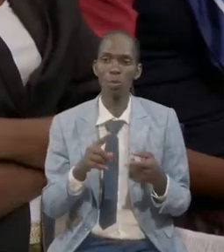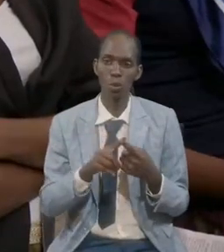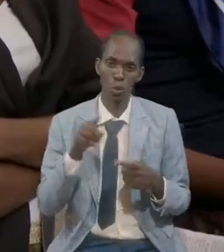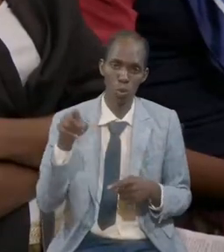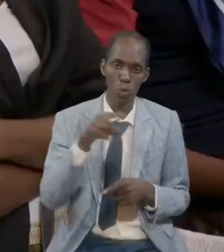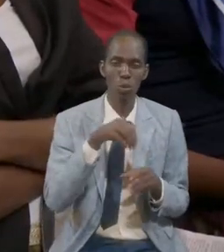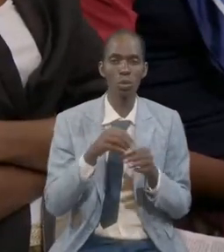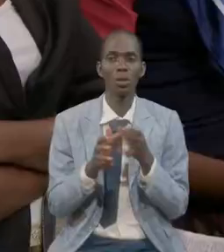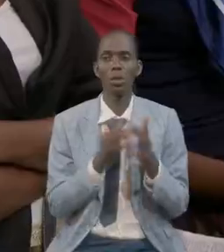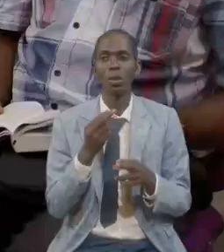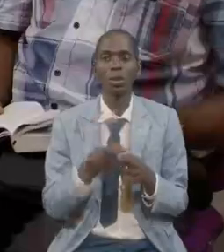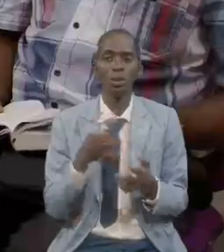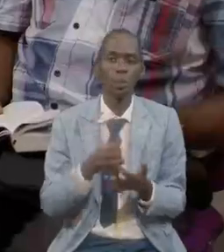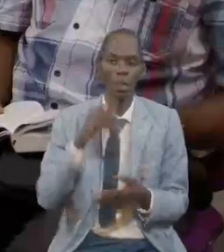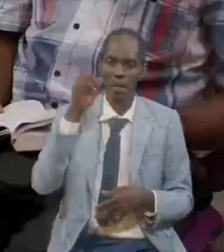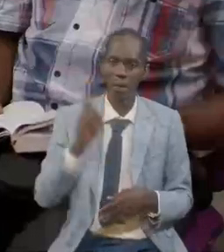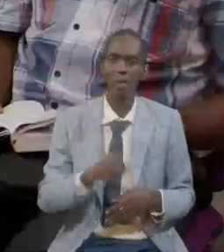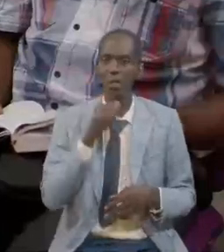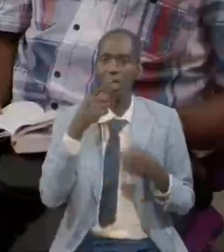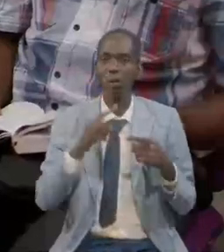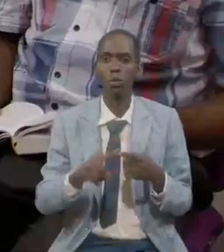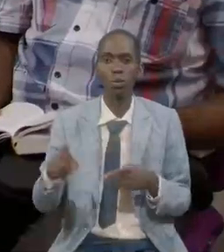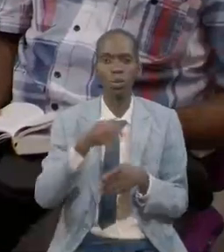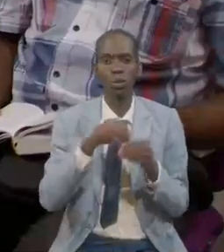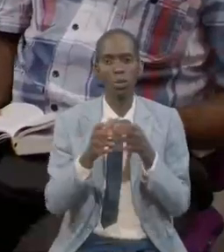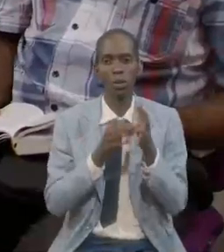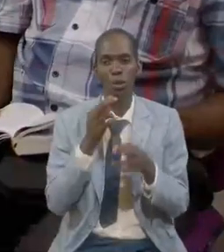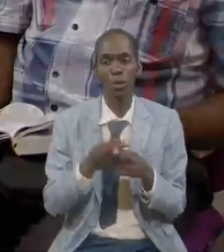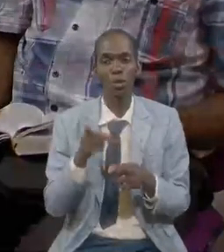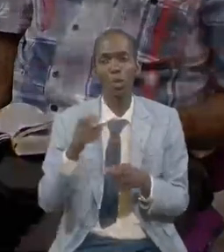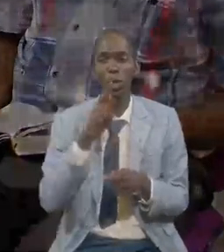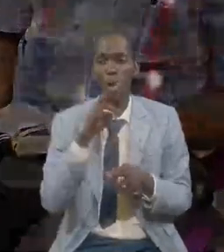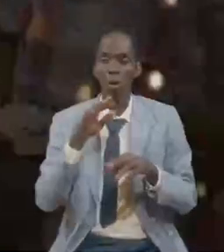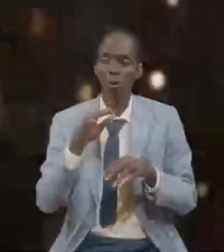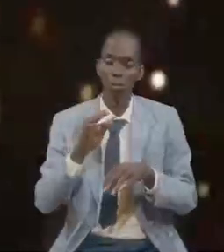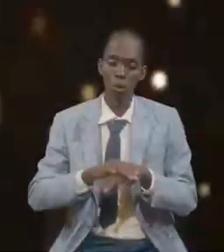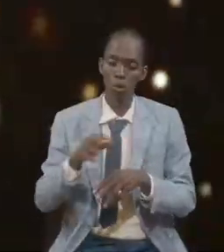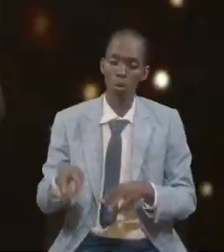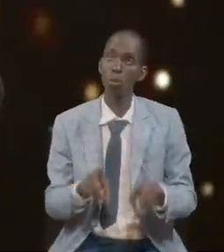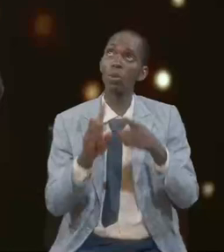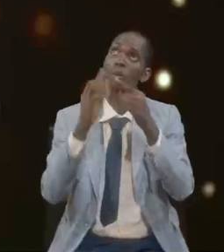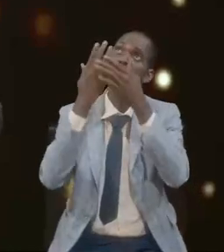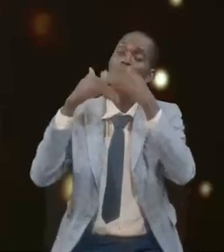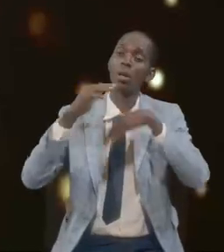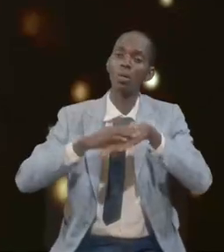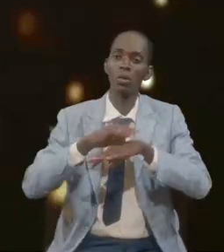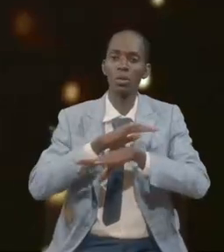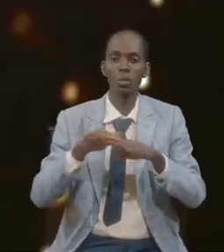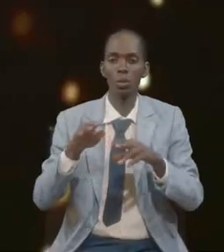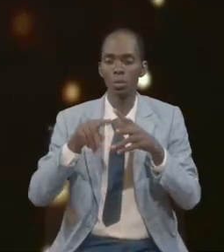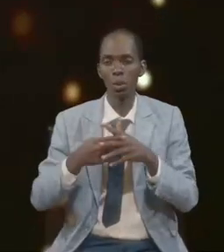Cela ne doit pas vous arriver. Vous êtes en route pour le ciel. faut pas être distrait en